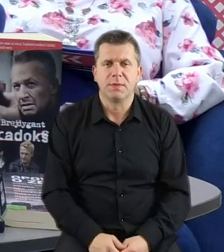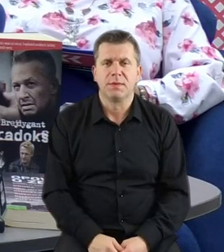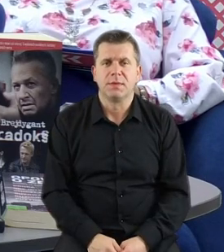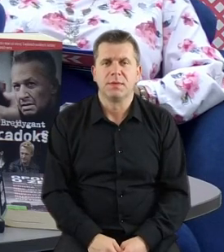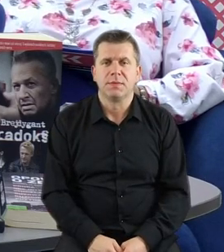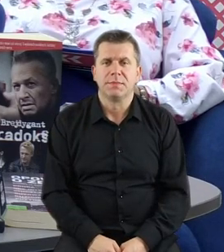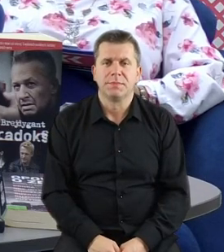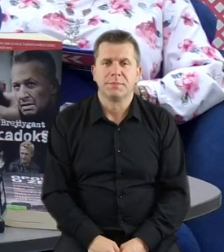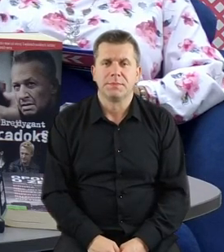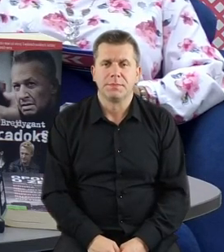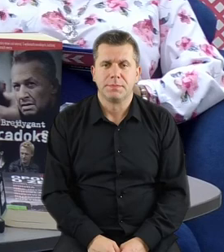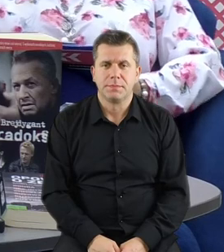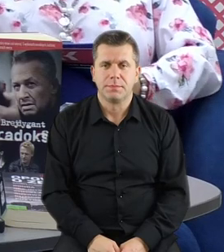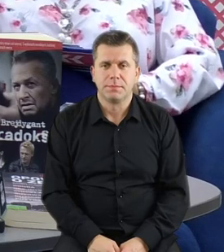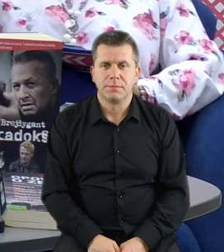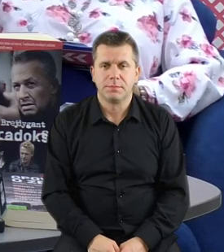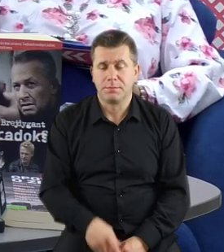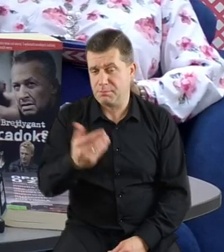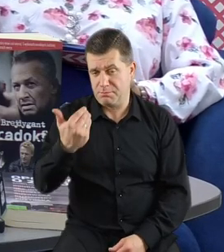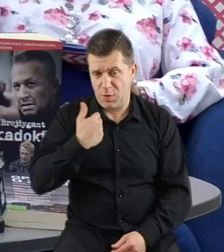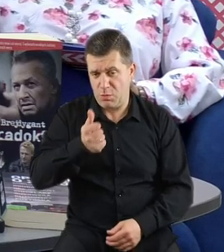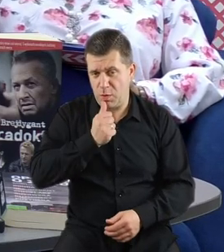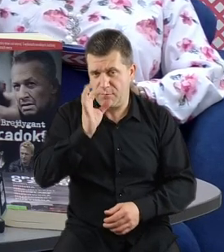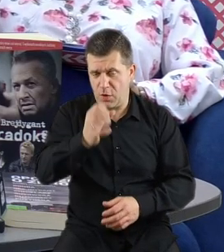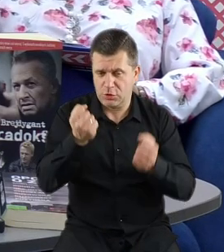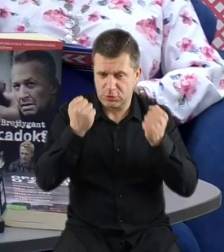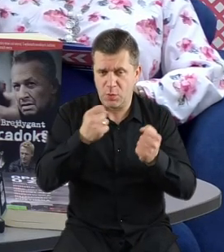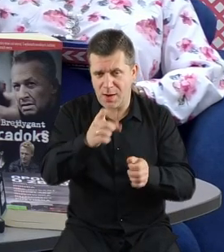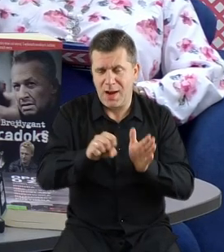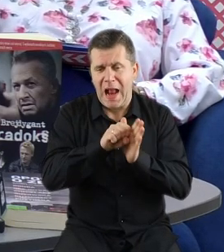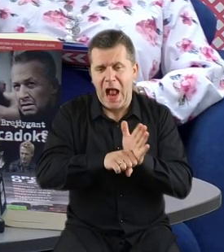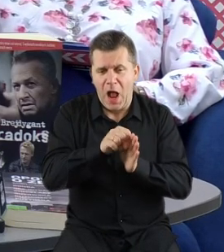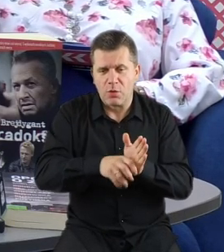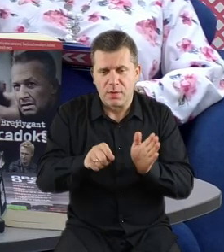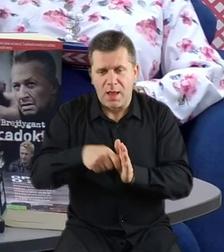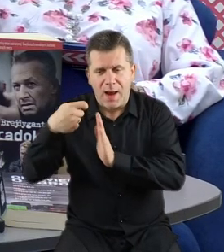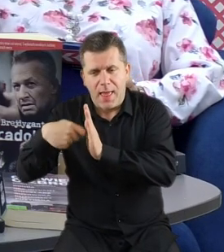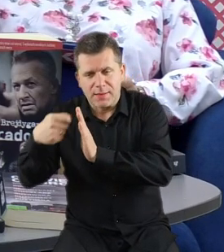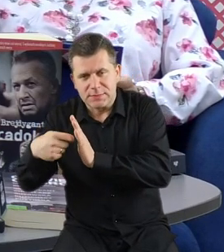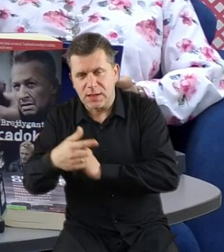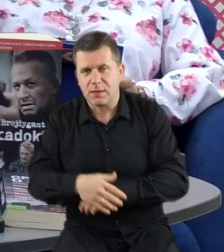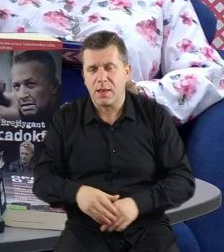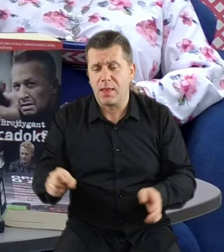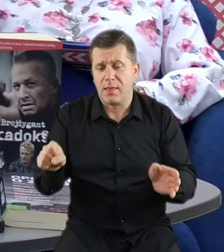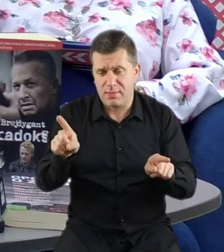to nie wchodzi w grę. Próbował pan swoich sił jako aktor, reżyser